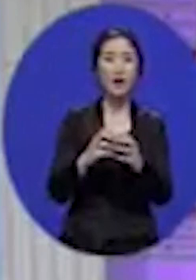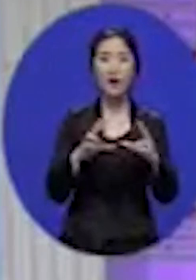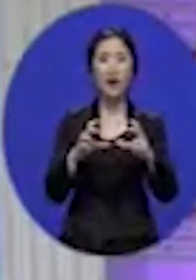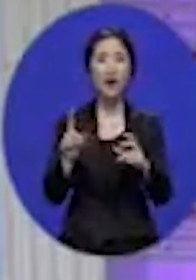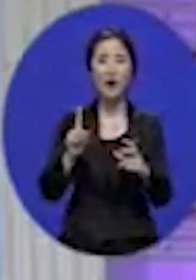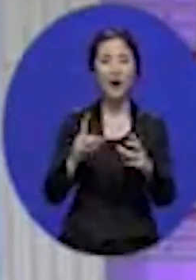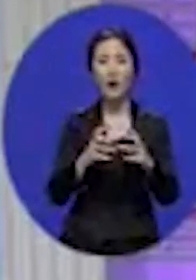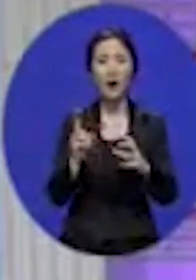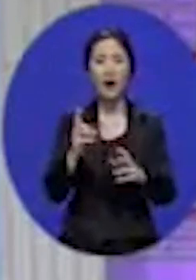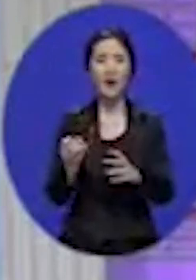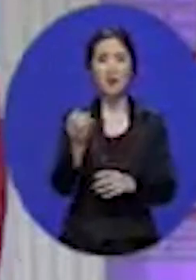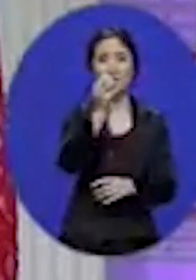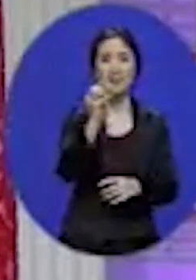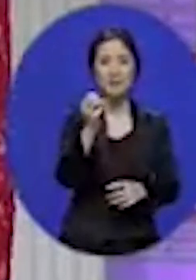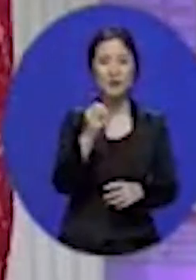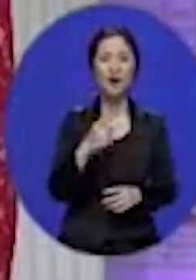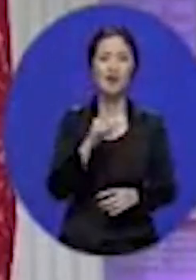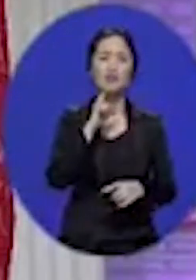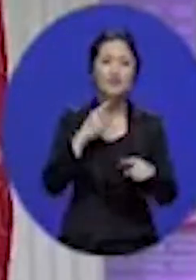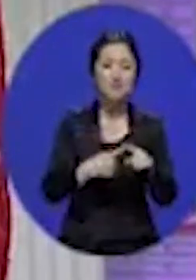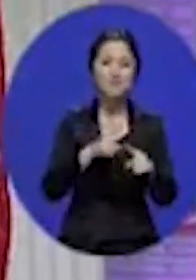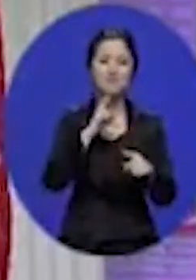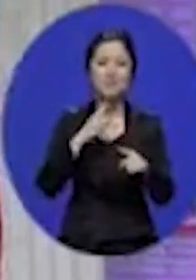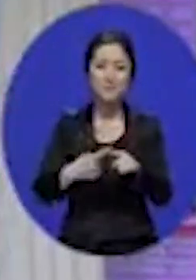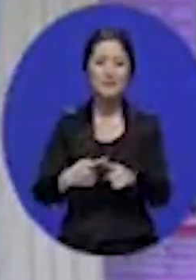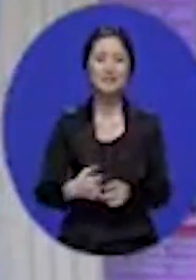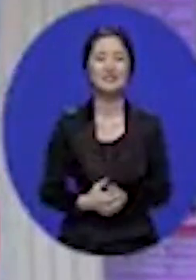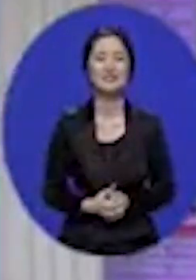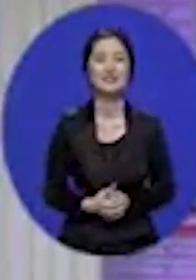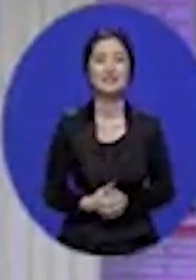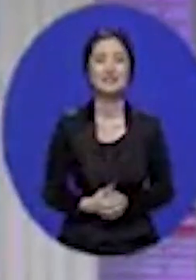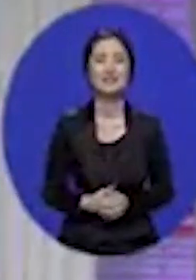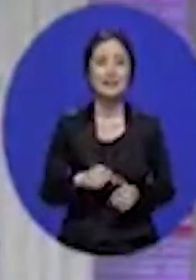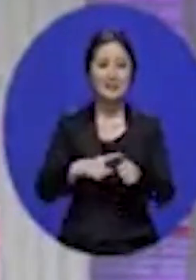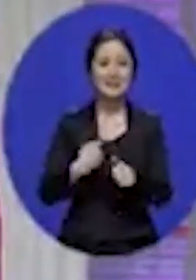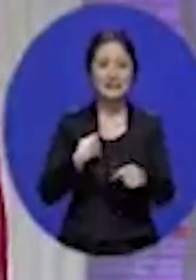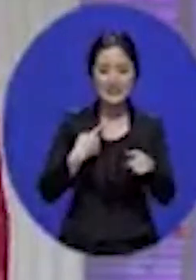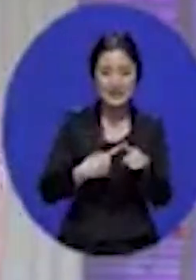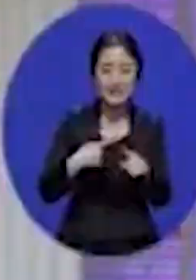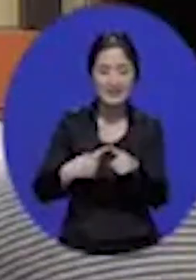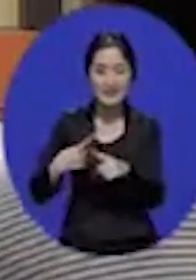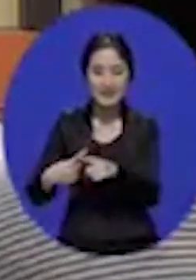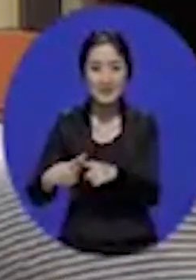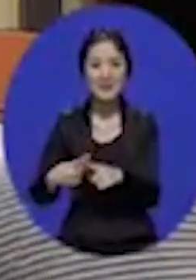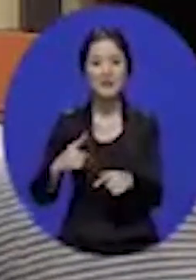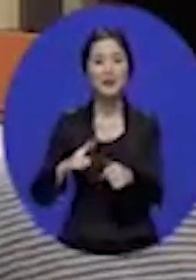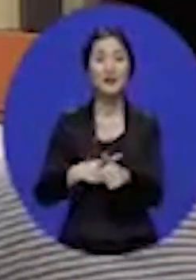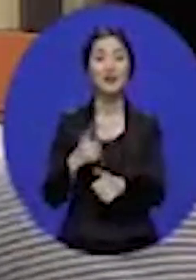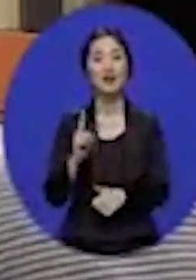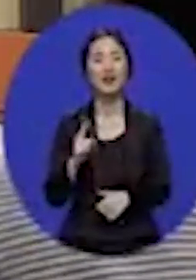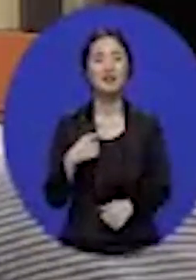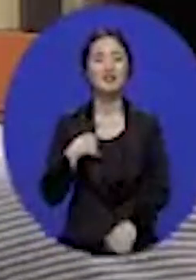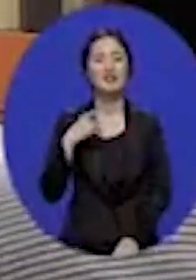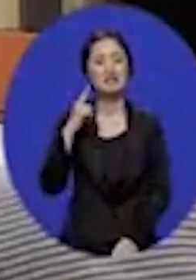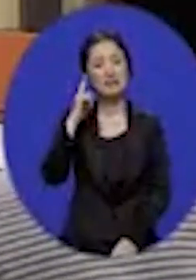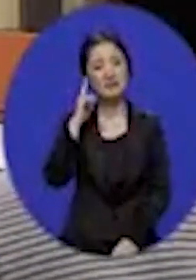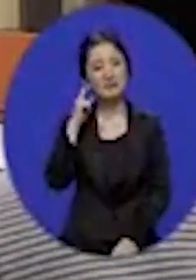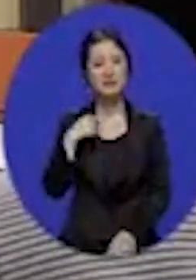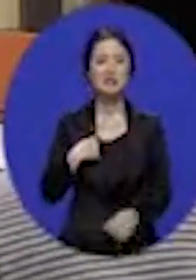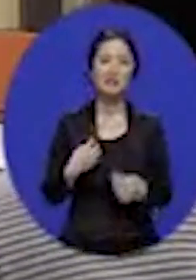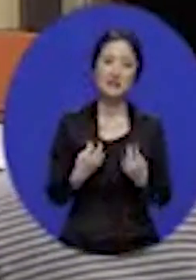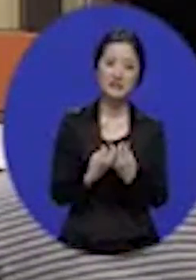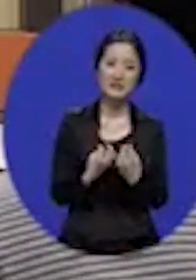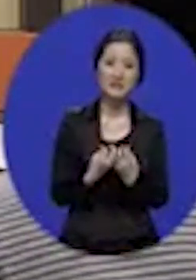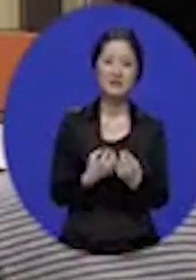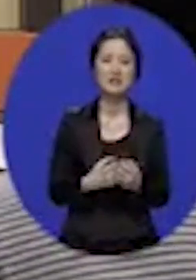날아가. 또 끊고. 계속 하다 말고. 혼자서 막 이거 어떡하냐. 이런 정신